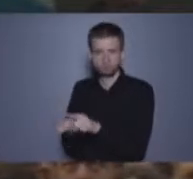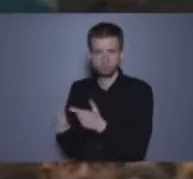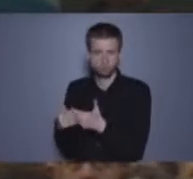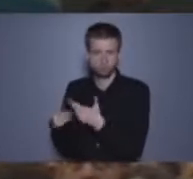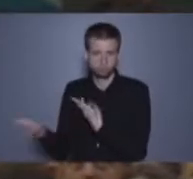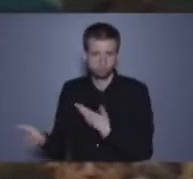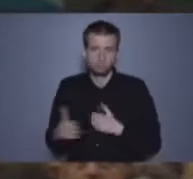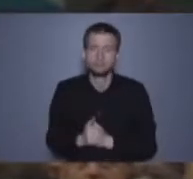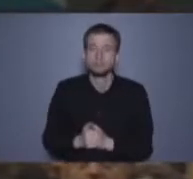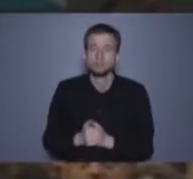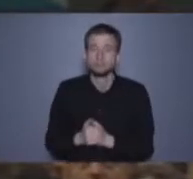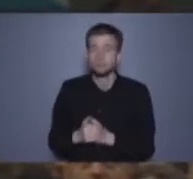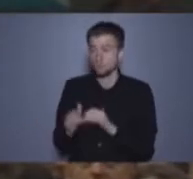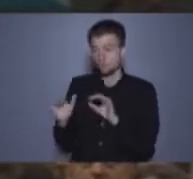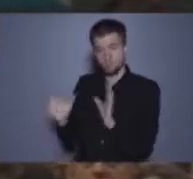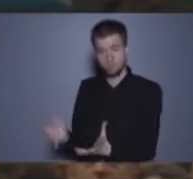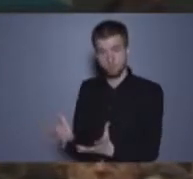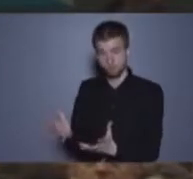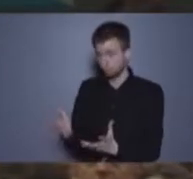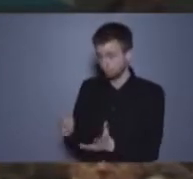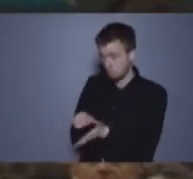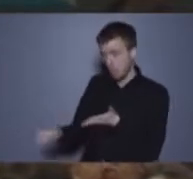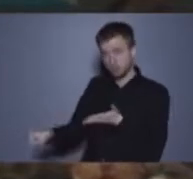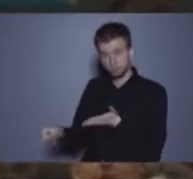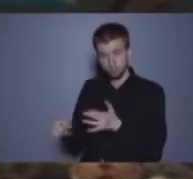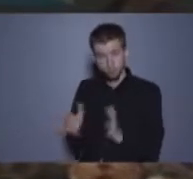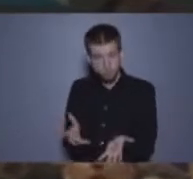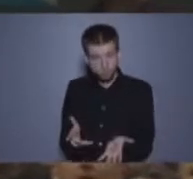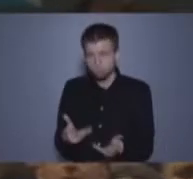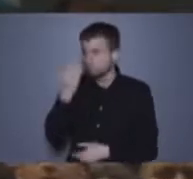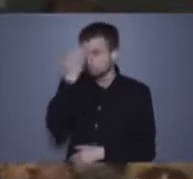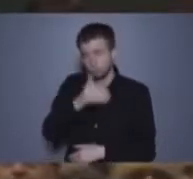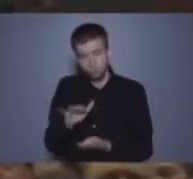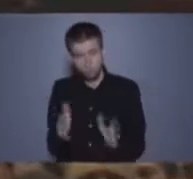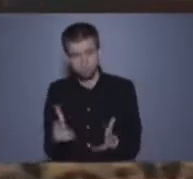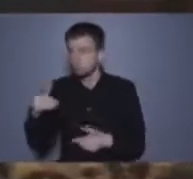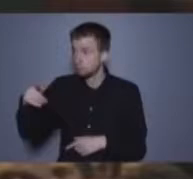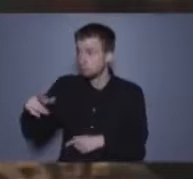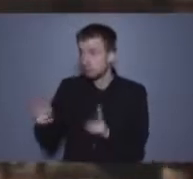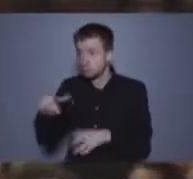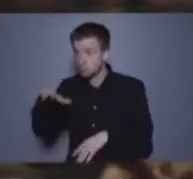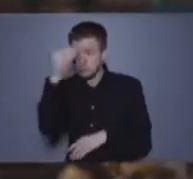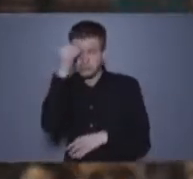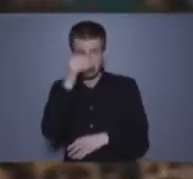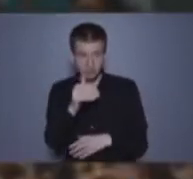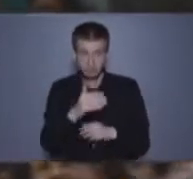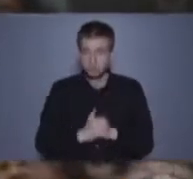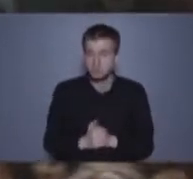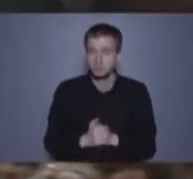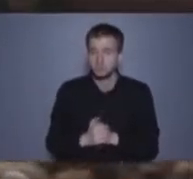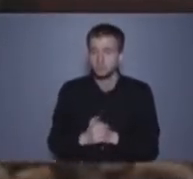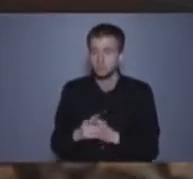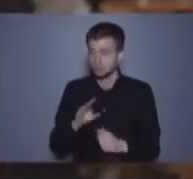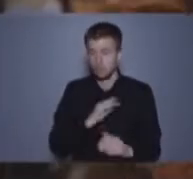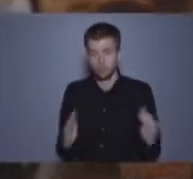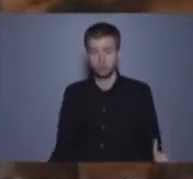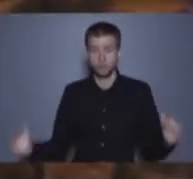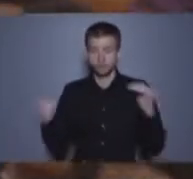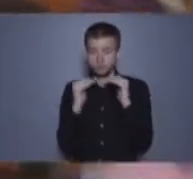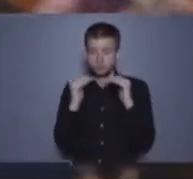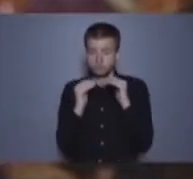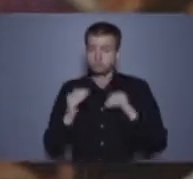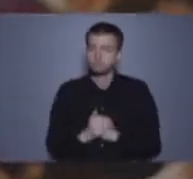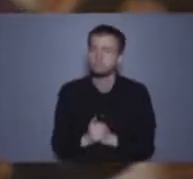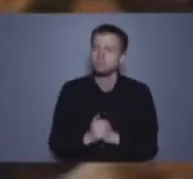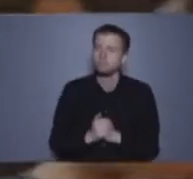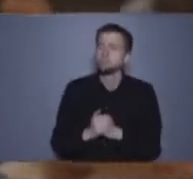Eh bien, on connaît le moyen de le payer, et encore une fois, peut-être que vous le connaissez, ce moyen, il est simple, c'est l'égalité. Si